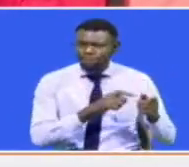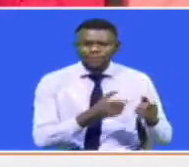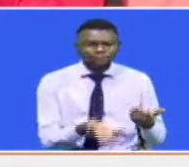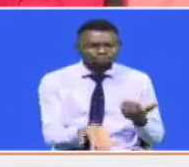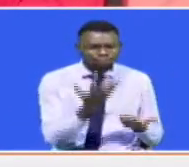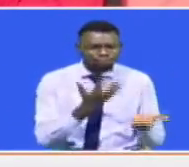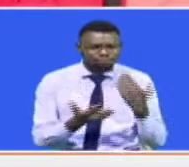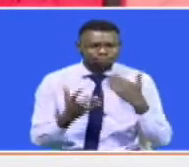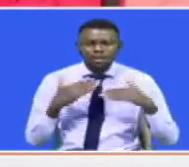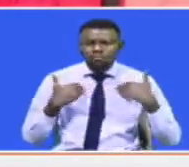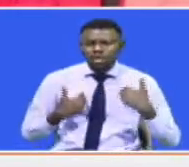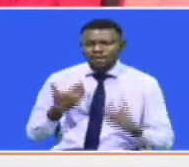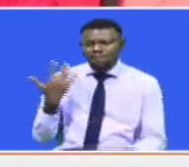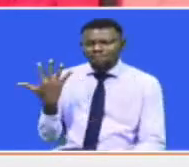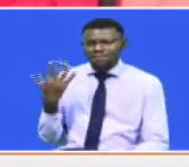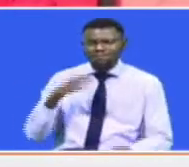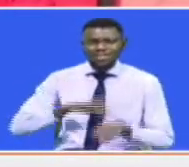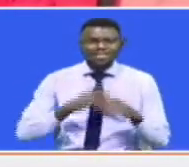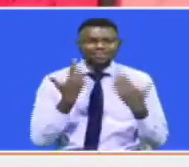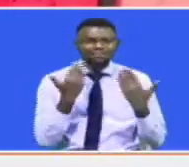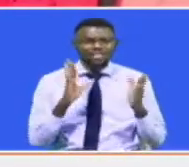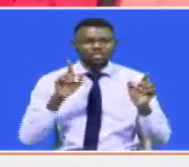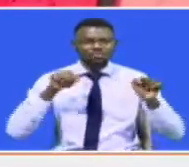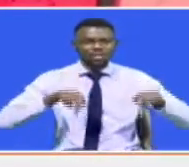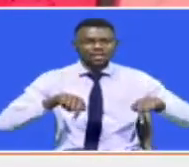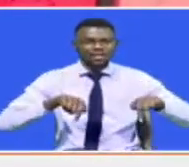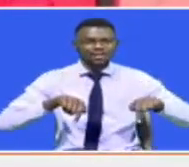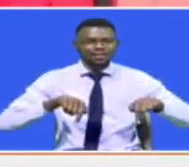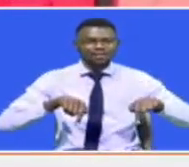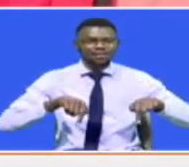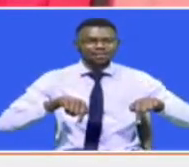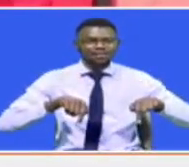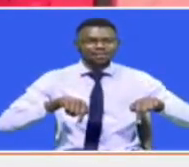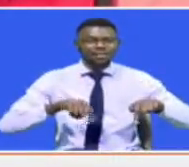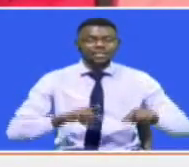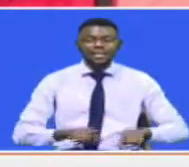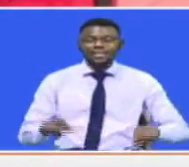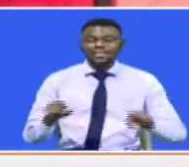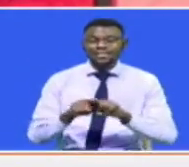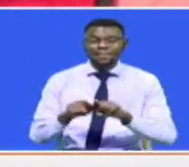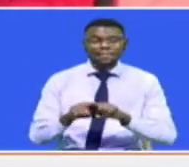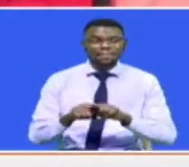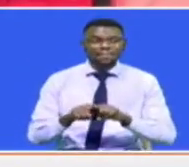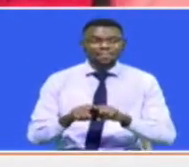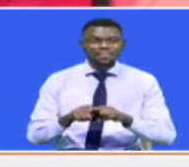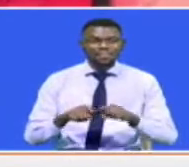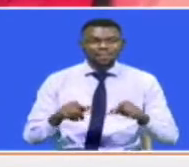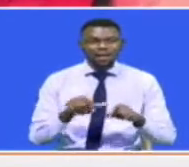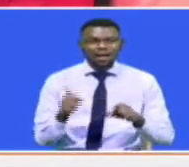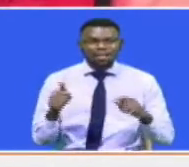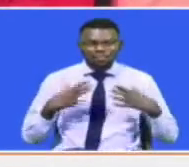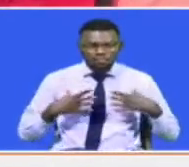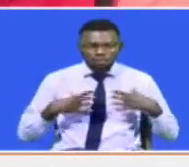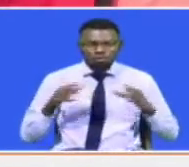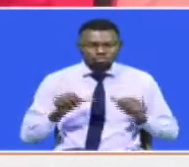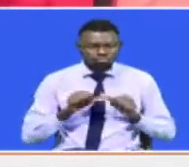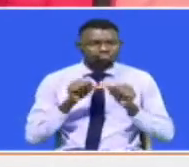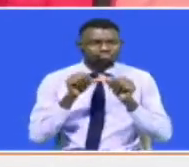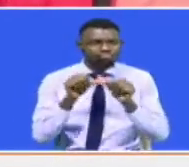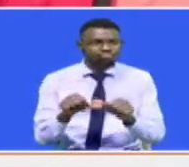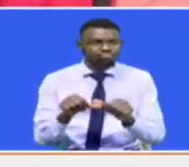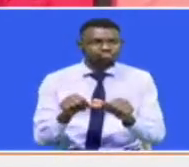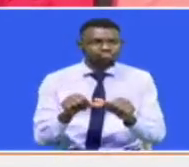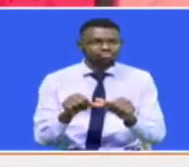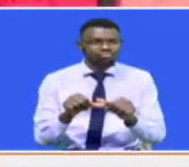mili mitano siku ya leo. Na pia wale ambao wanaendelea kuja